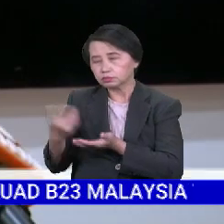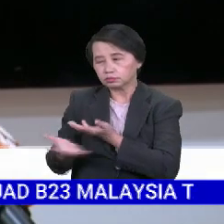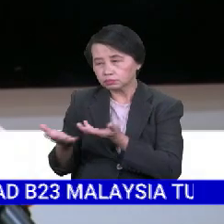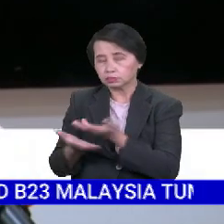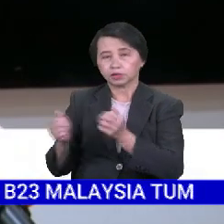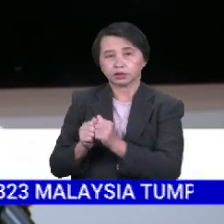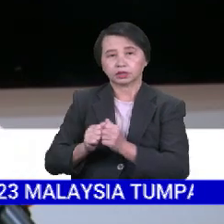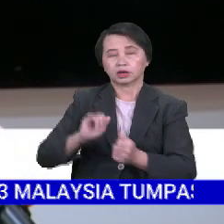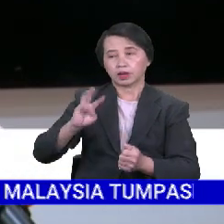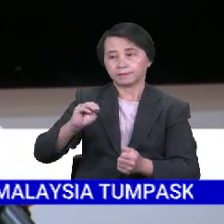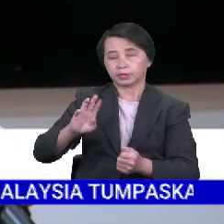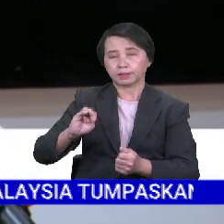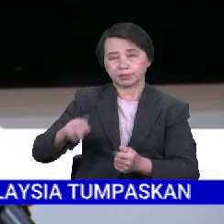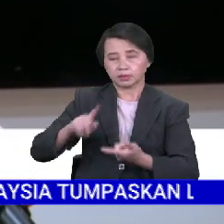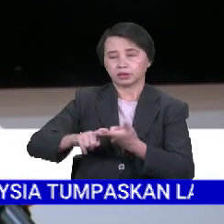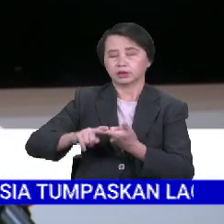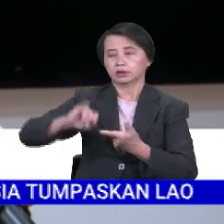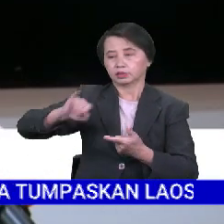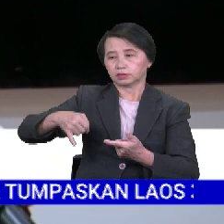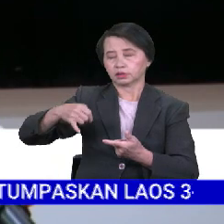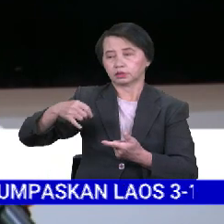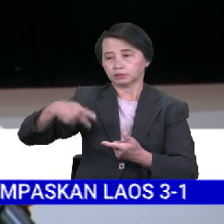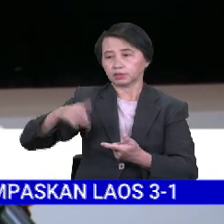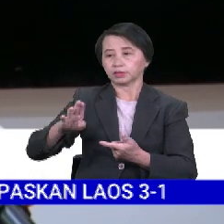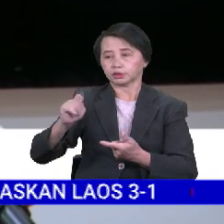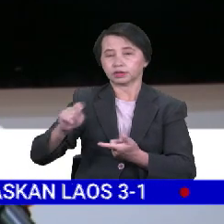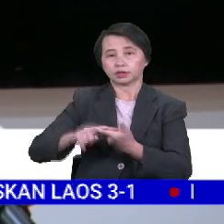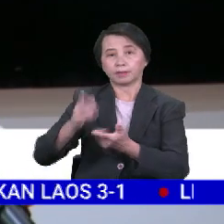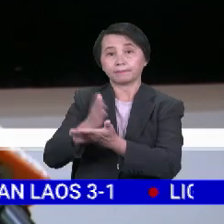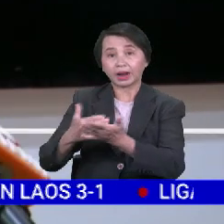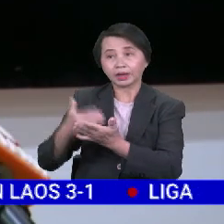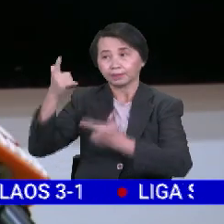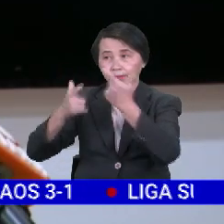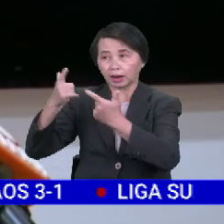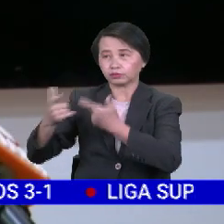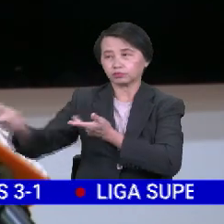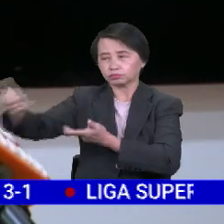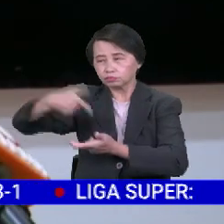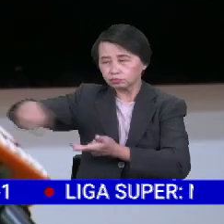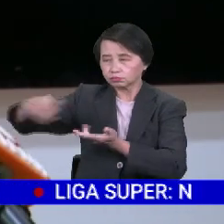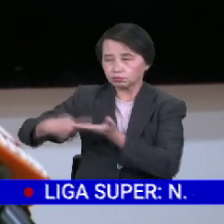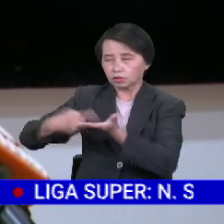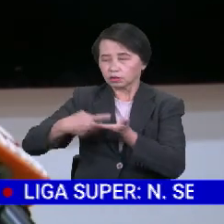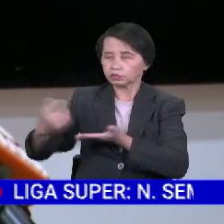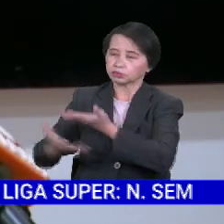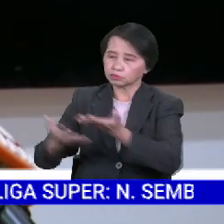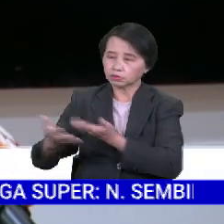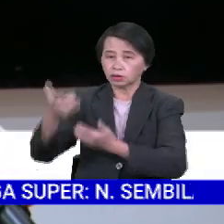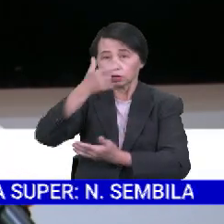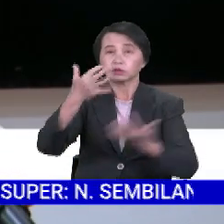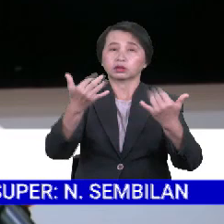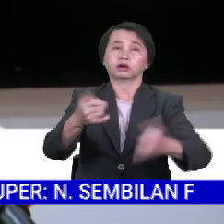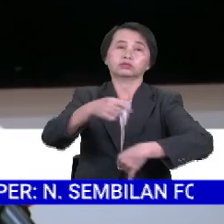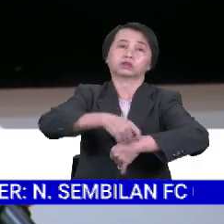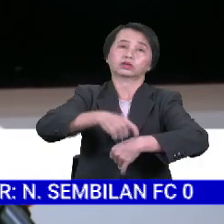MBMB dan juga BPP, bahagian promosi pelancongan. Kerana kita rasa sekarang sampailah